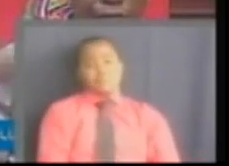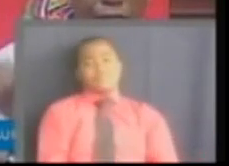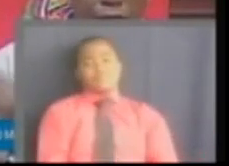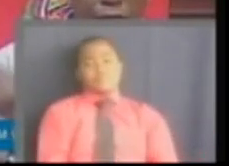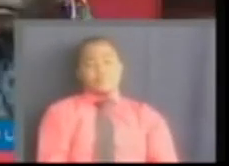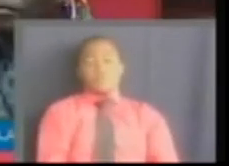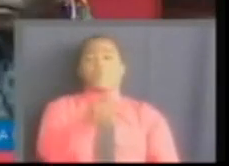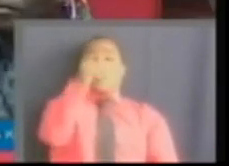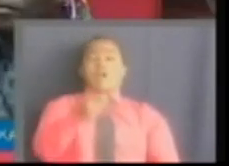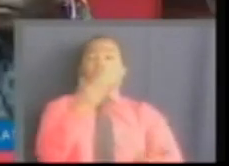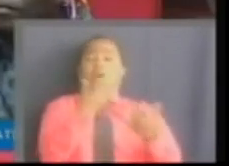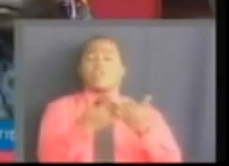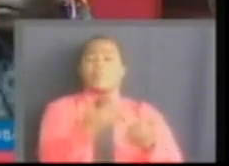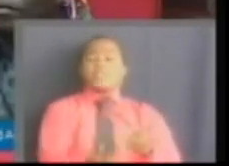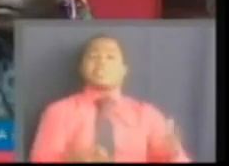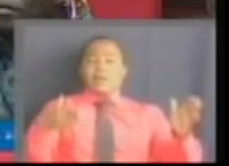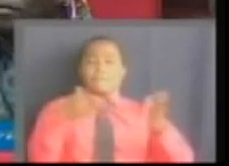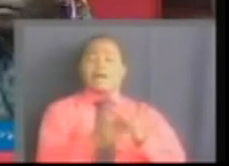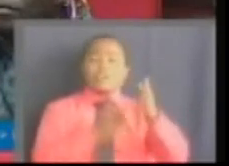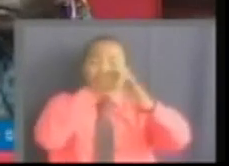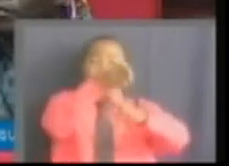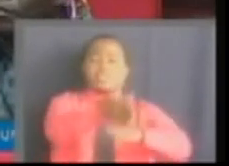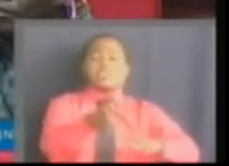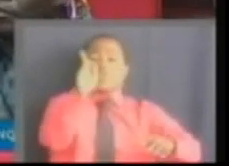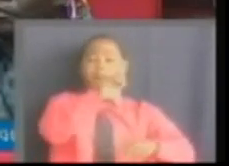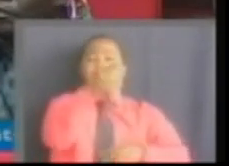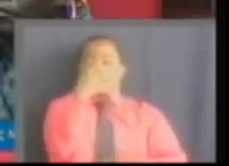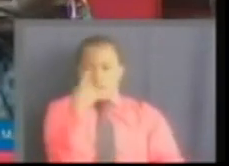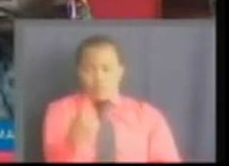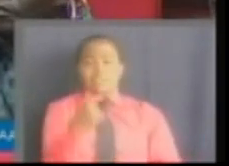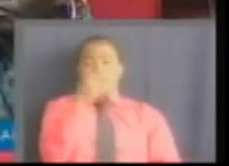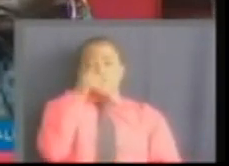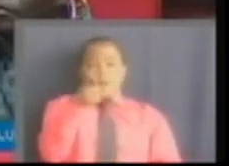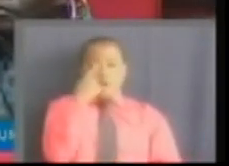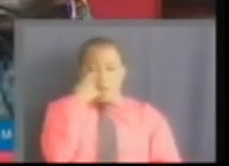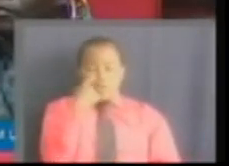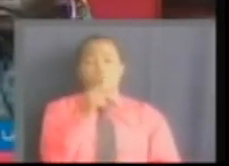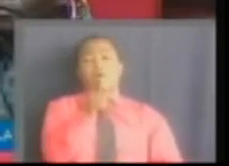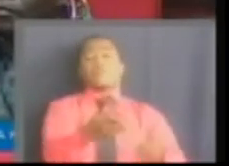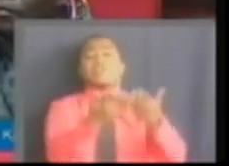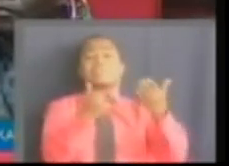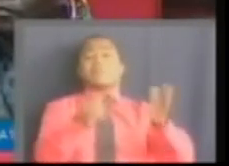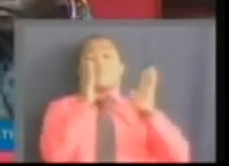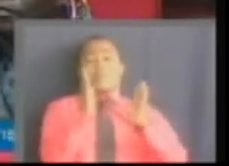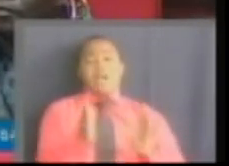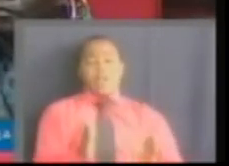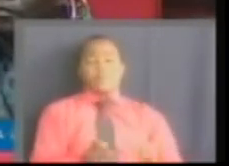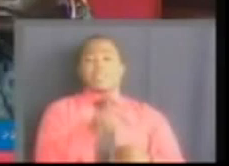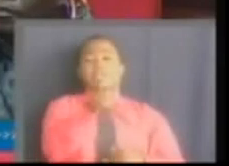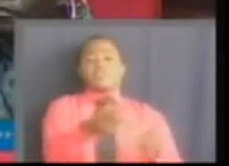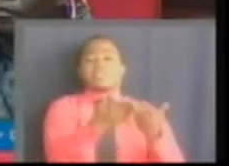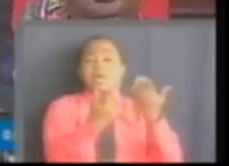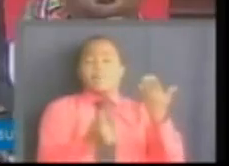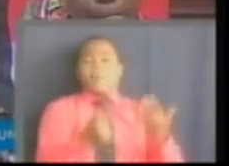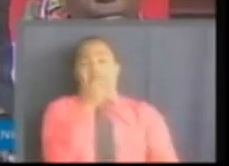Waliopendekeza kifungu hiki na paka tukakipitisha kwa mara ya kwanza, ni imani yangu waliona kwamba kuna sababu, na sababu moja hapo ambayo pengine